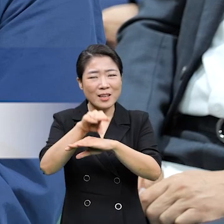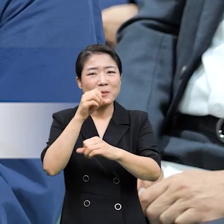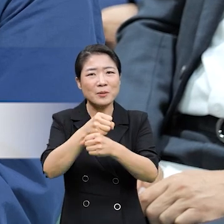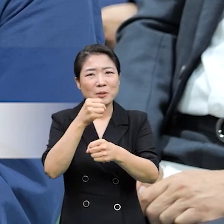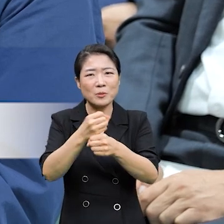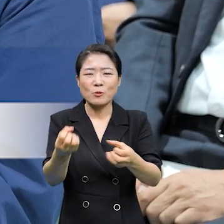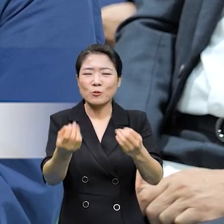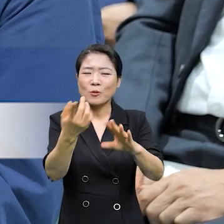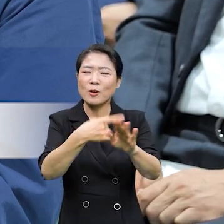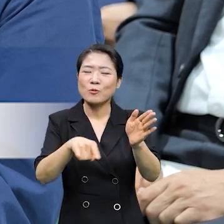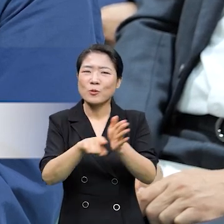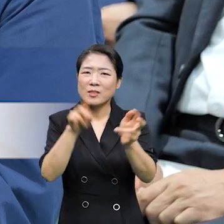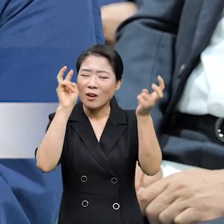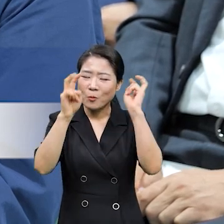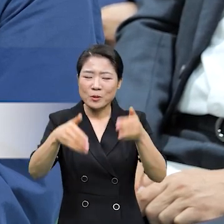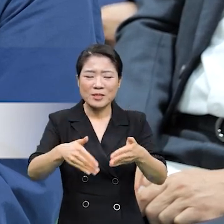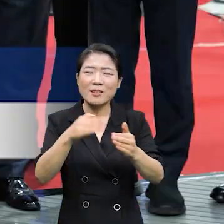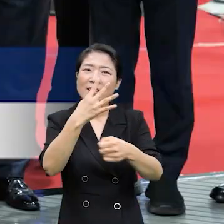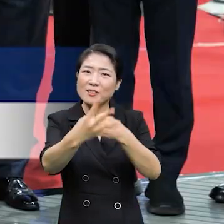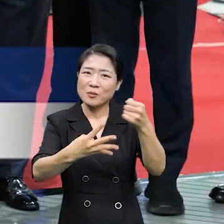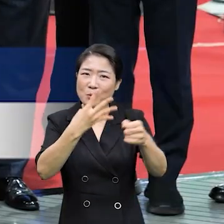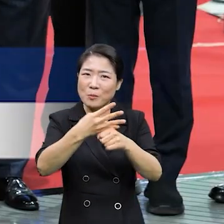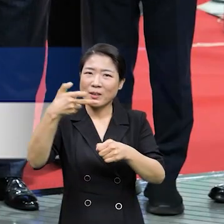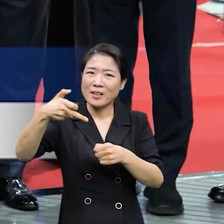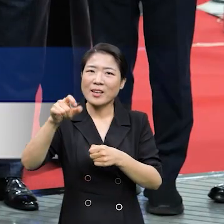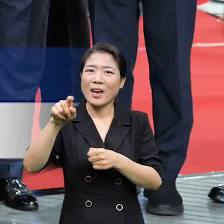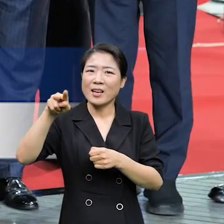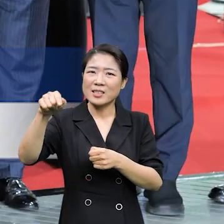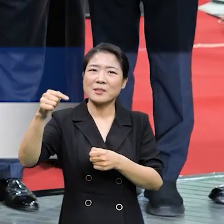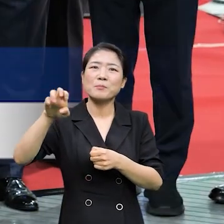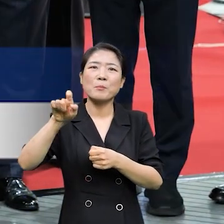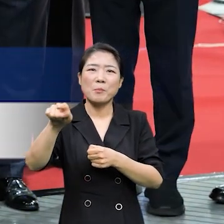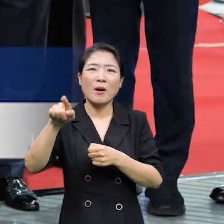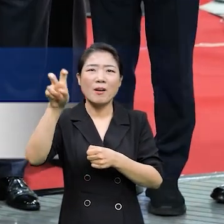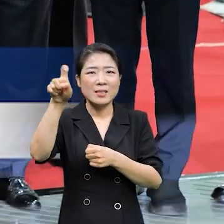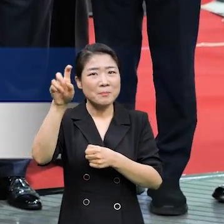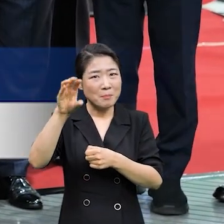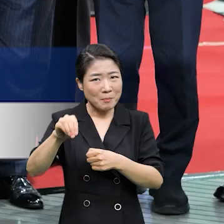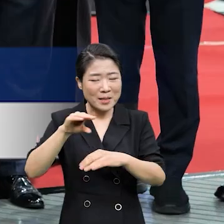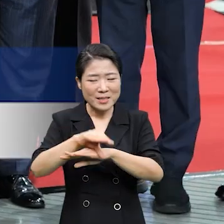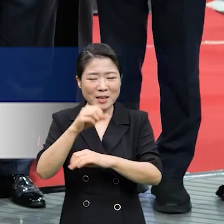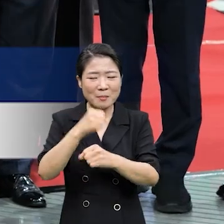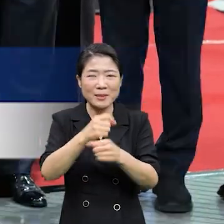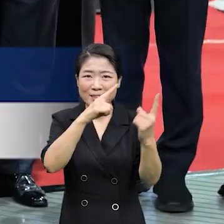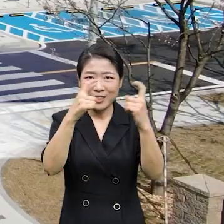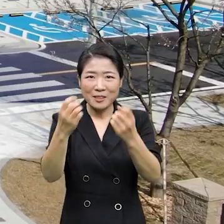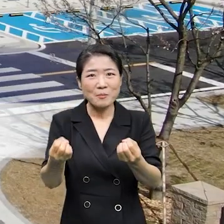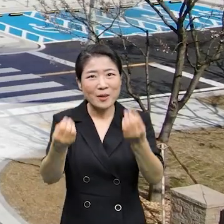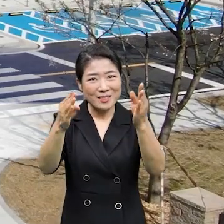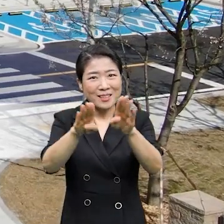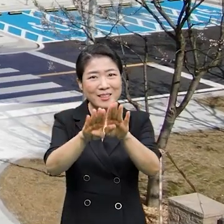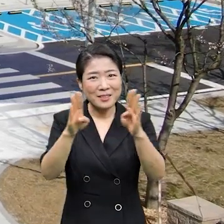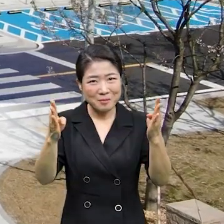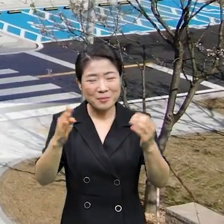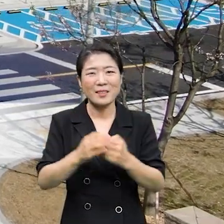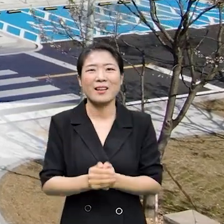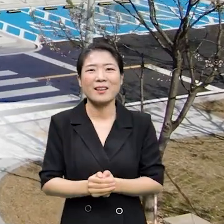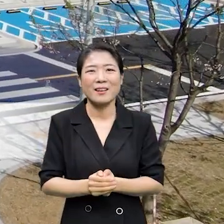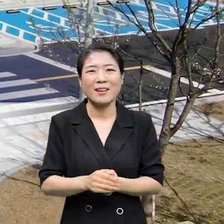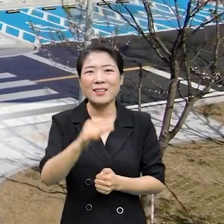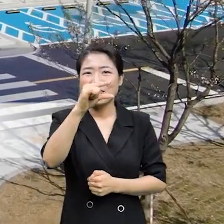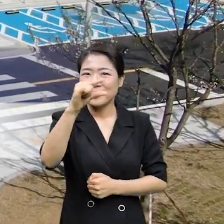이를 축하하기 위해 창사 4주년 및 캐스퍼 10만 대 생산 기념 행사를 개최했습니다. 광주